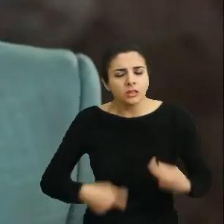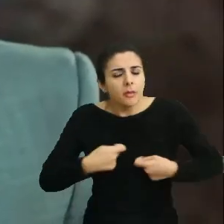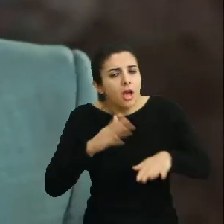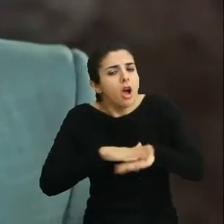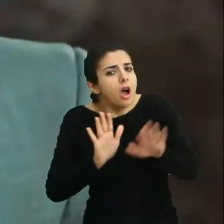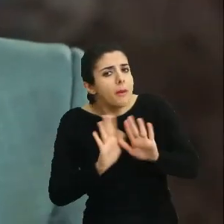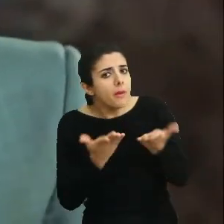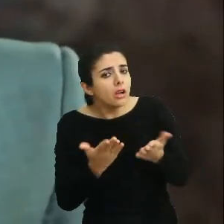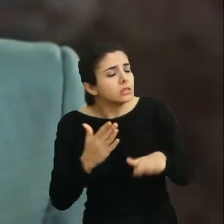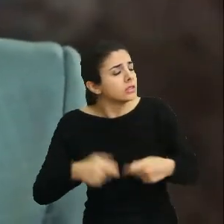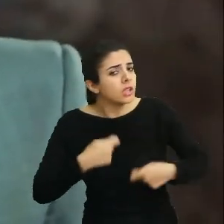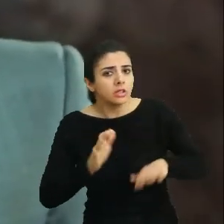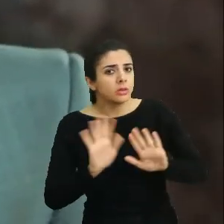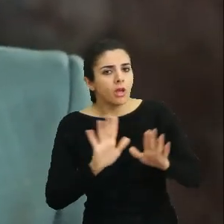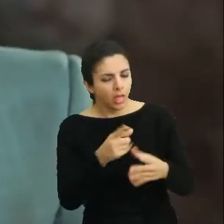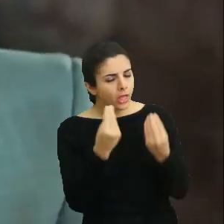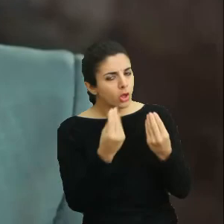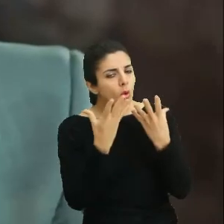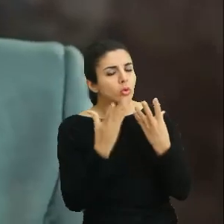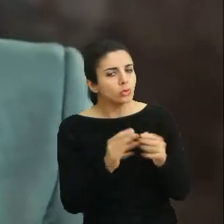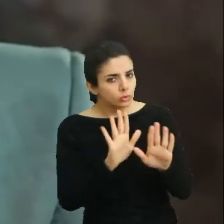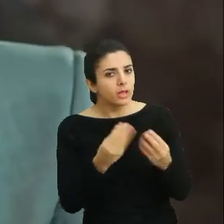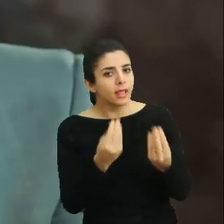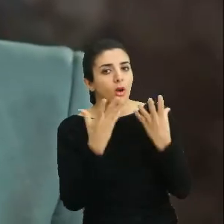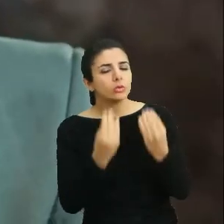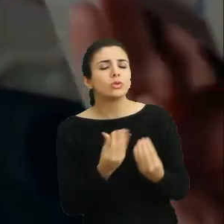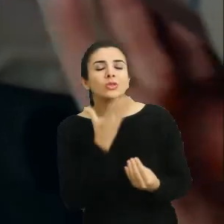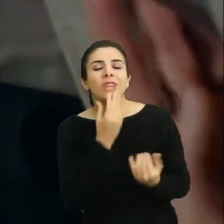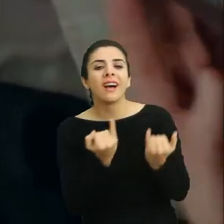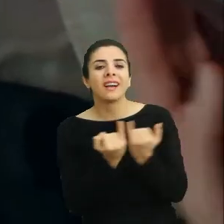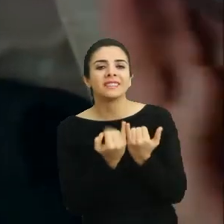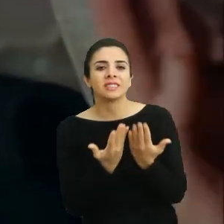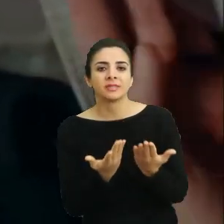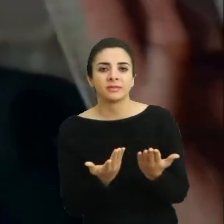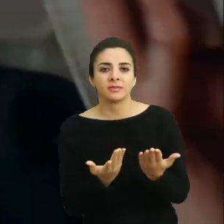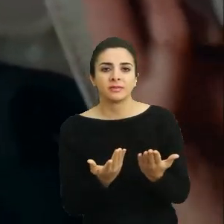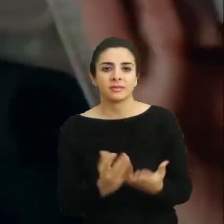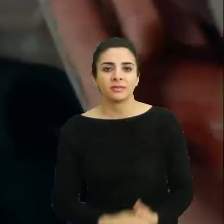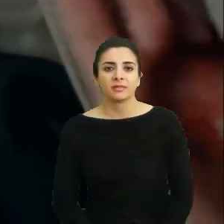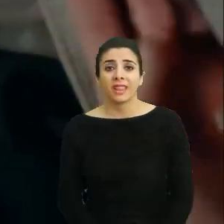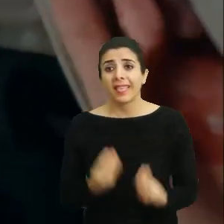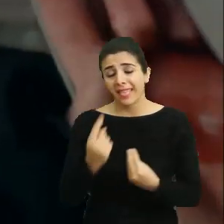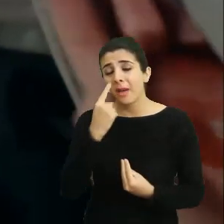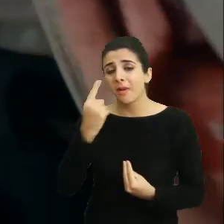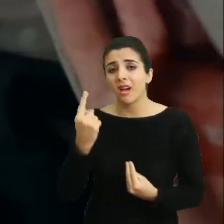Saçmalama Zehra. Saçmalama. İyi olacaksın. İyi olacaksın güzel kardeşim. Bak.